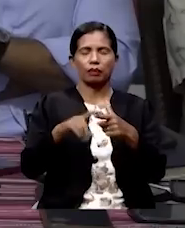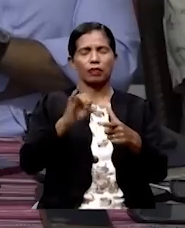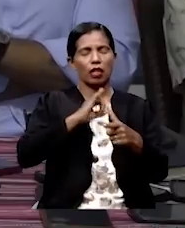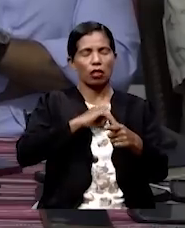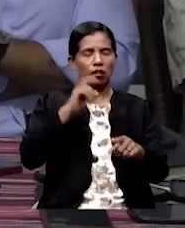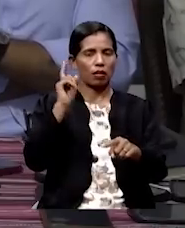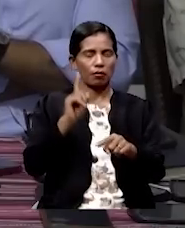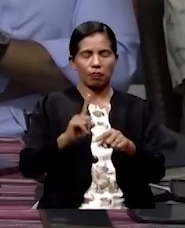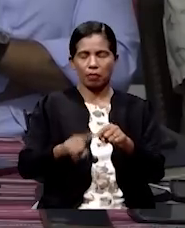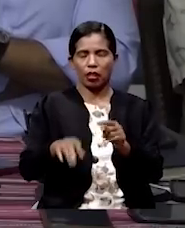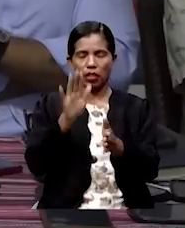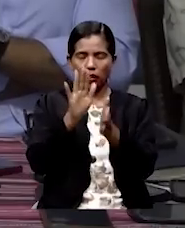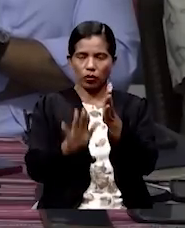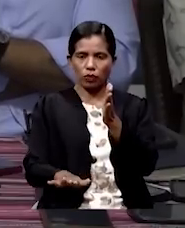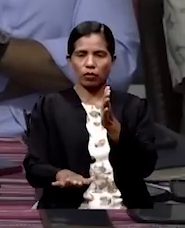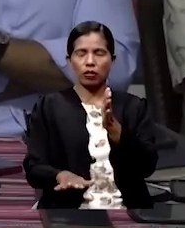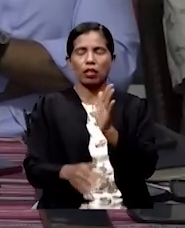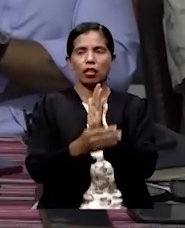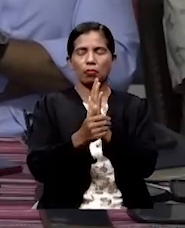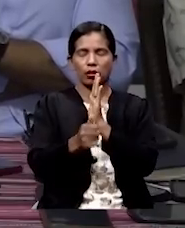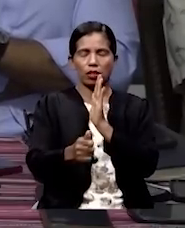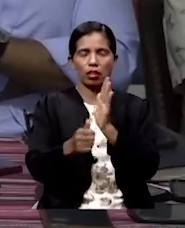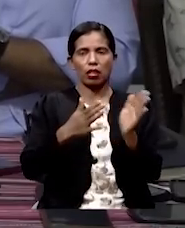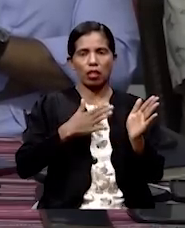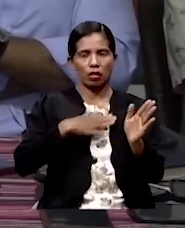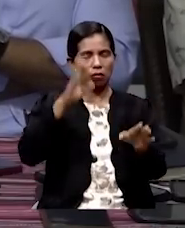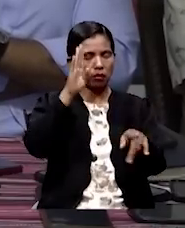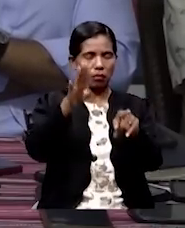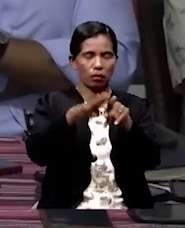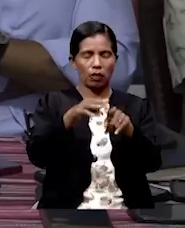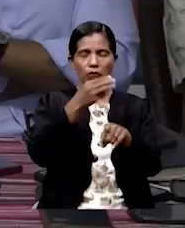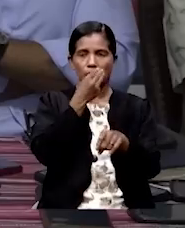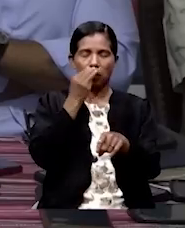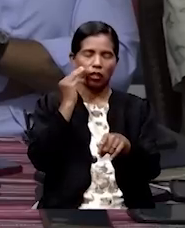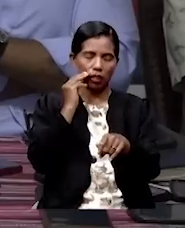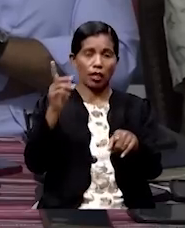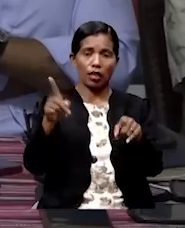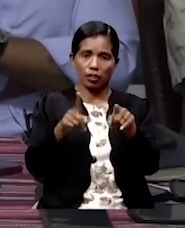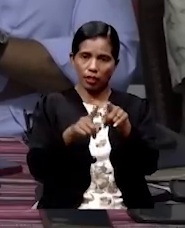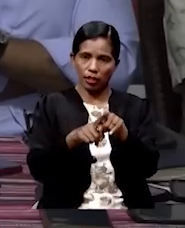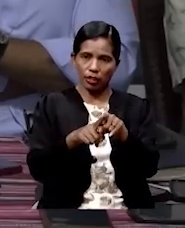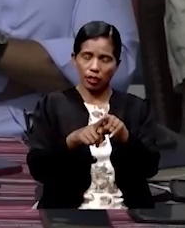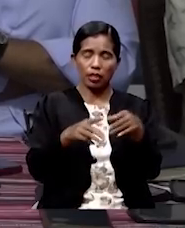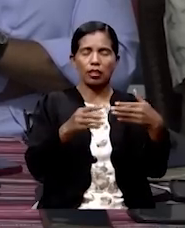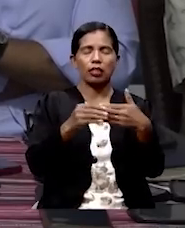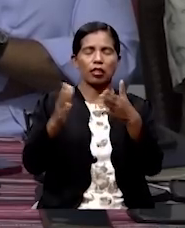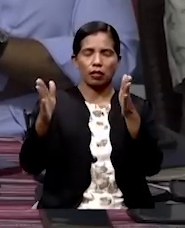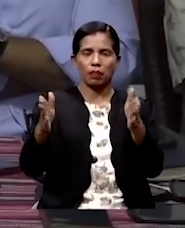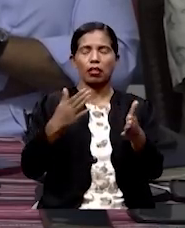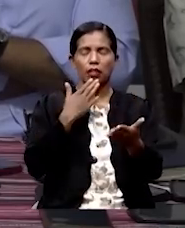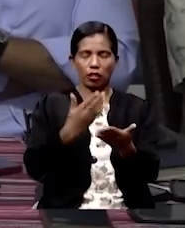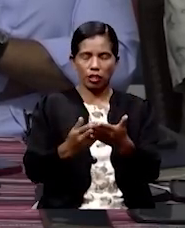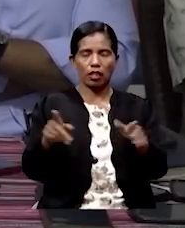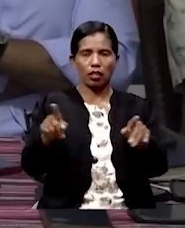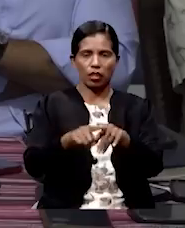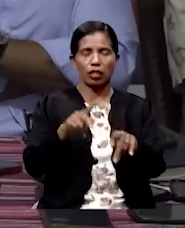minimiza capacitate hau ne mau mari, nu da gestor diac, e nu da ema politico.